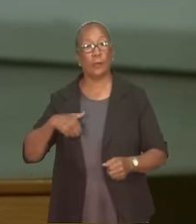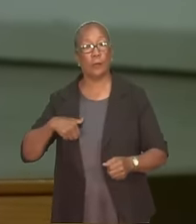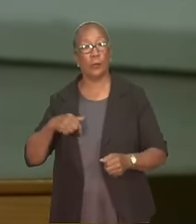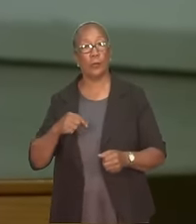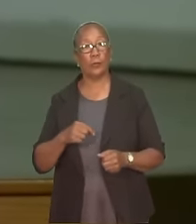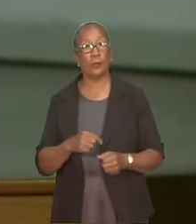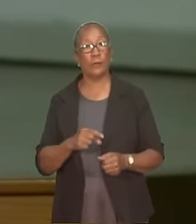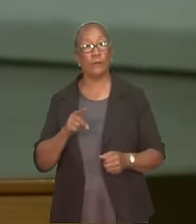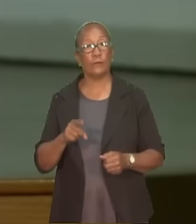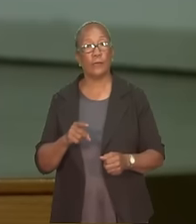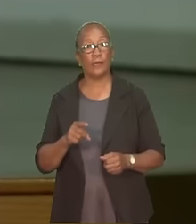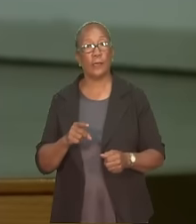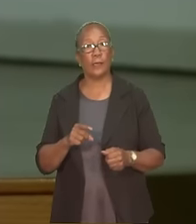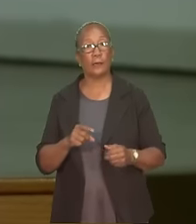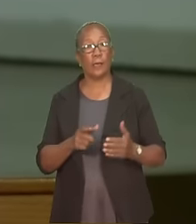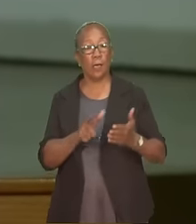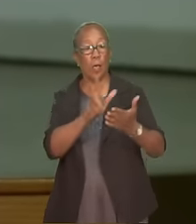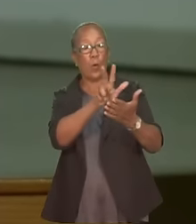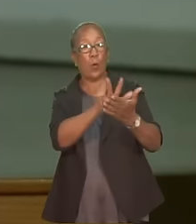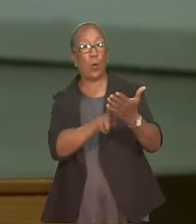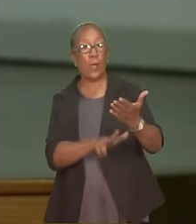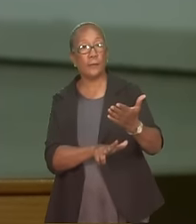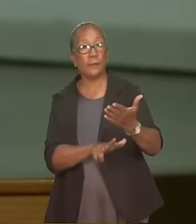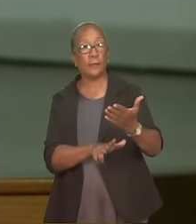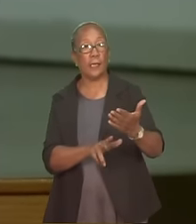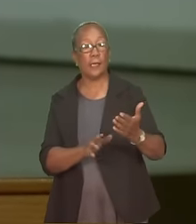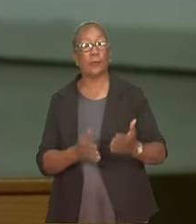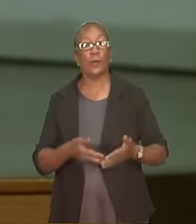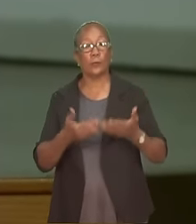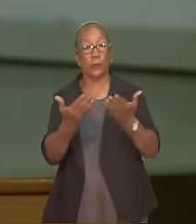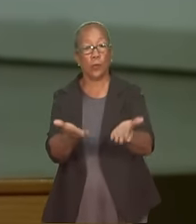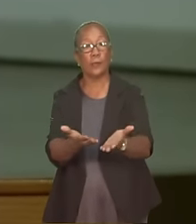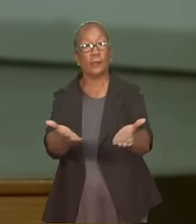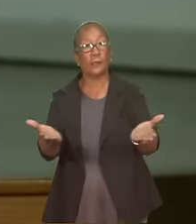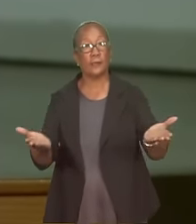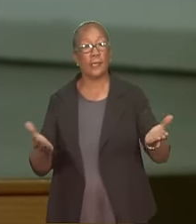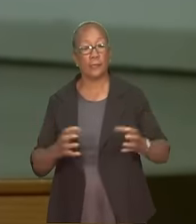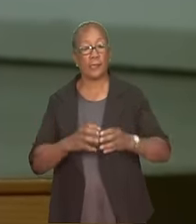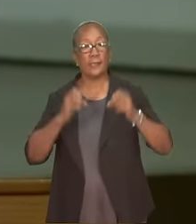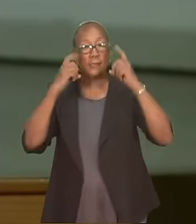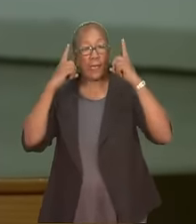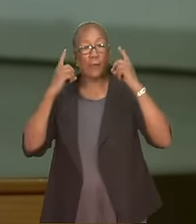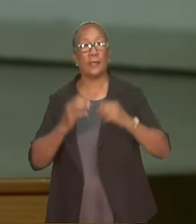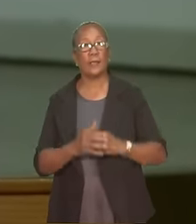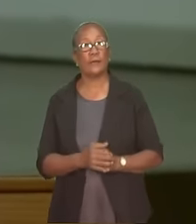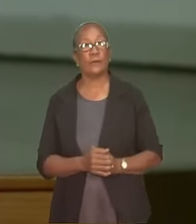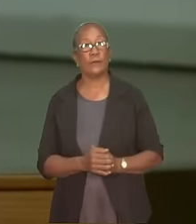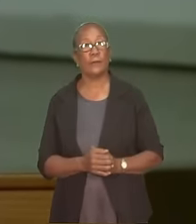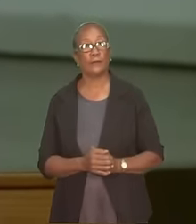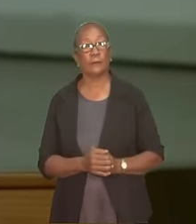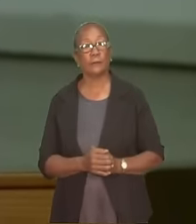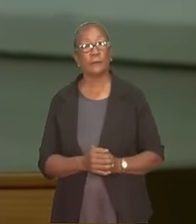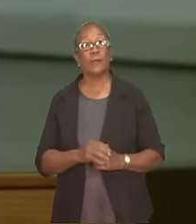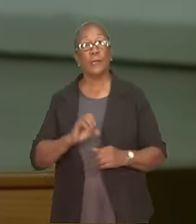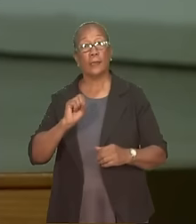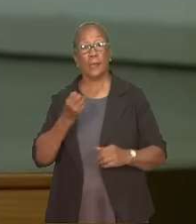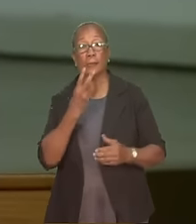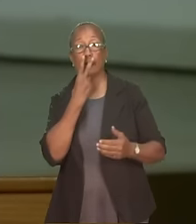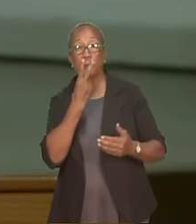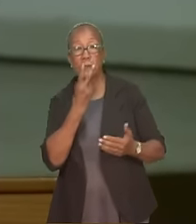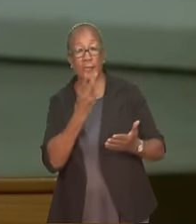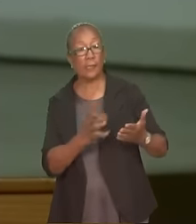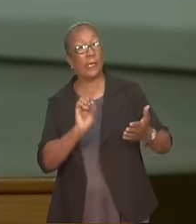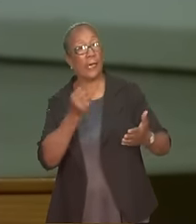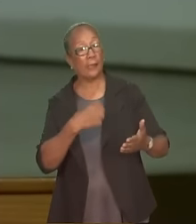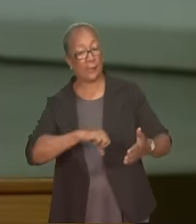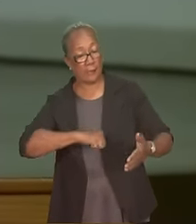de overheidswebsite gov.sr beschikbaar zal worden gesteld aan de samenleving. Daar kunt u terecht voor het downloaden van